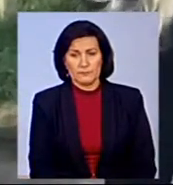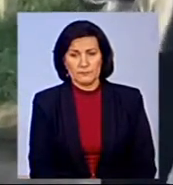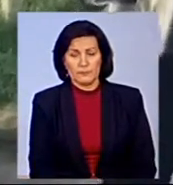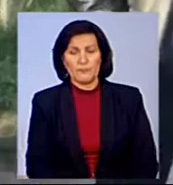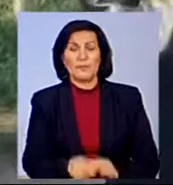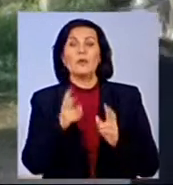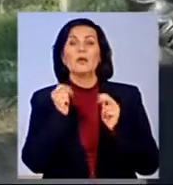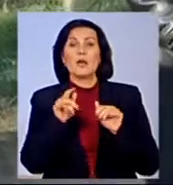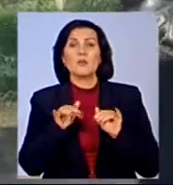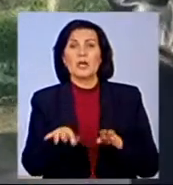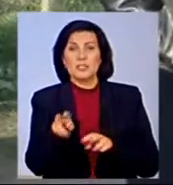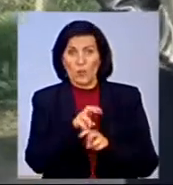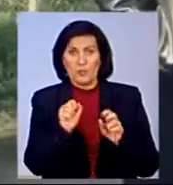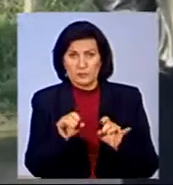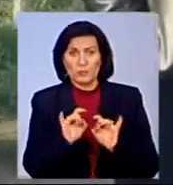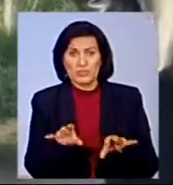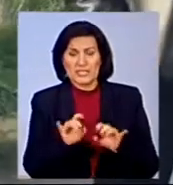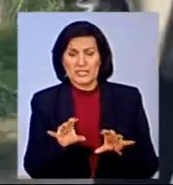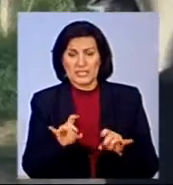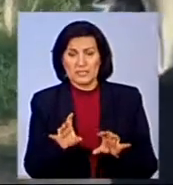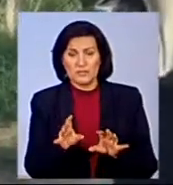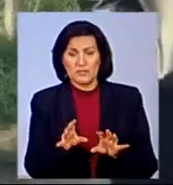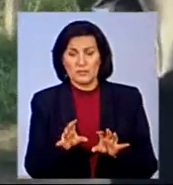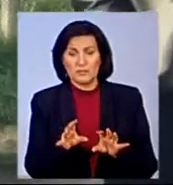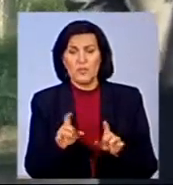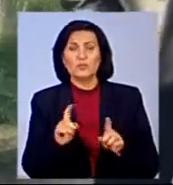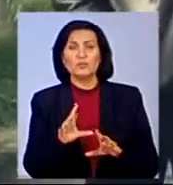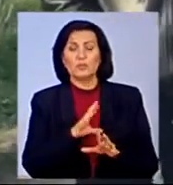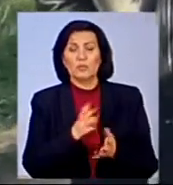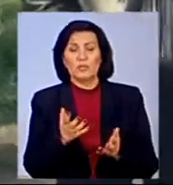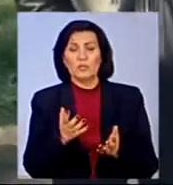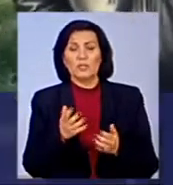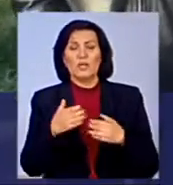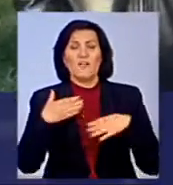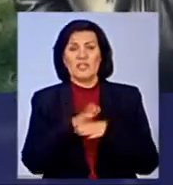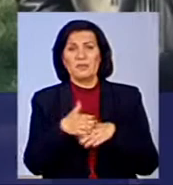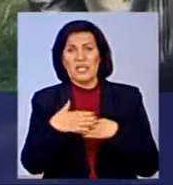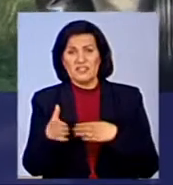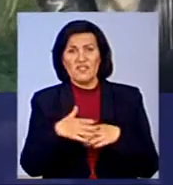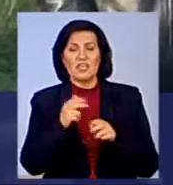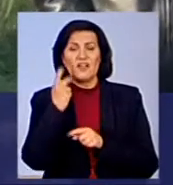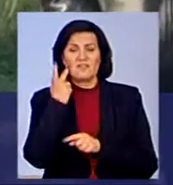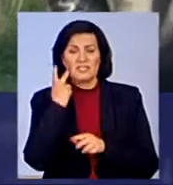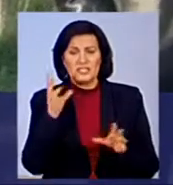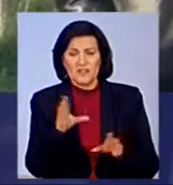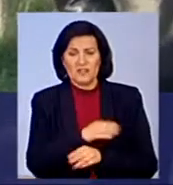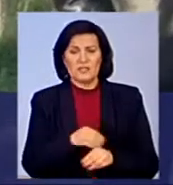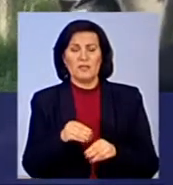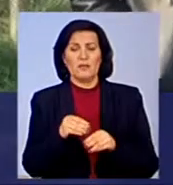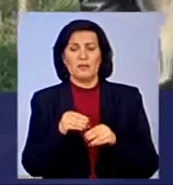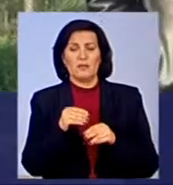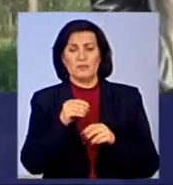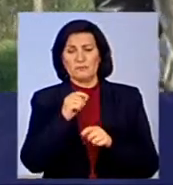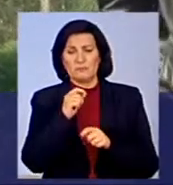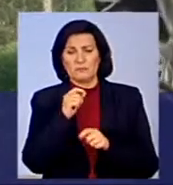А як проходив обиск? Можете розказати вкратце? Что говорили? Сломанной дверью, как всегда, все грубо